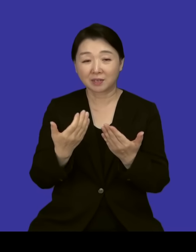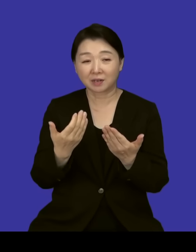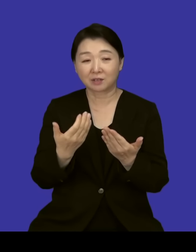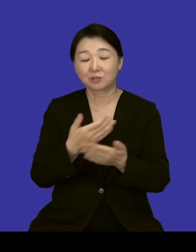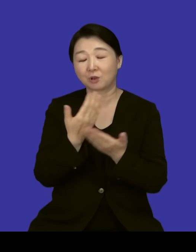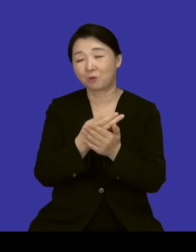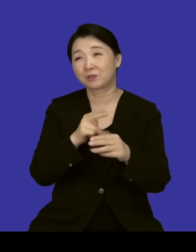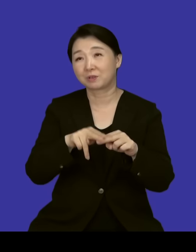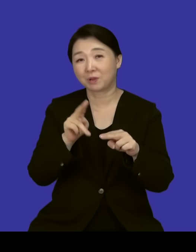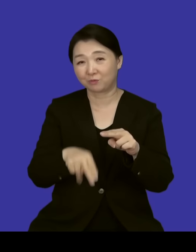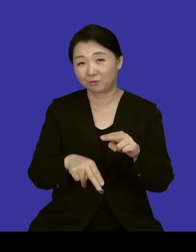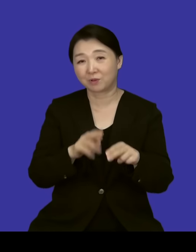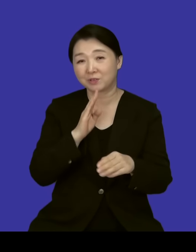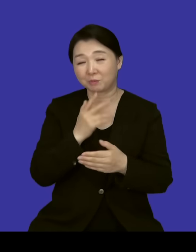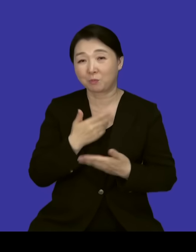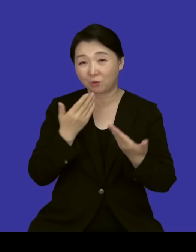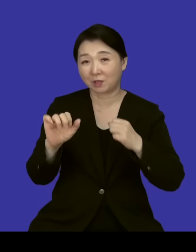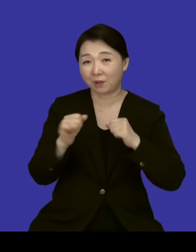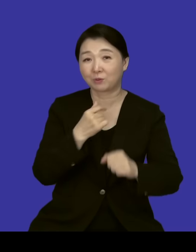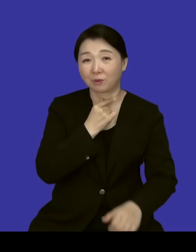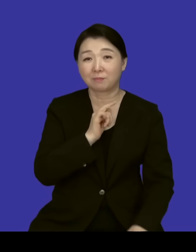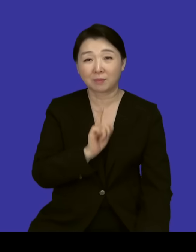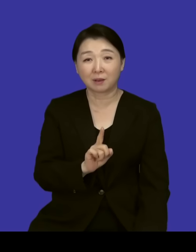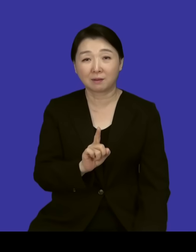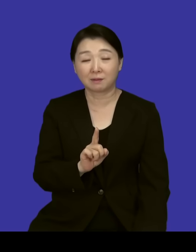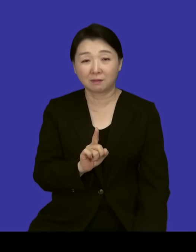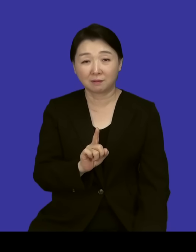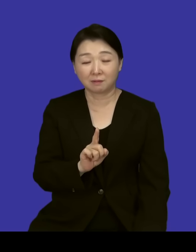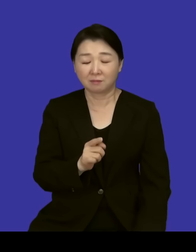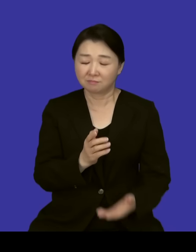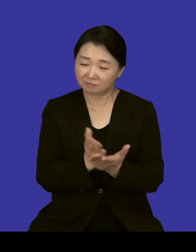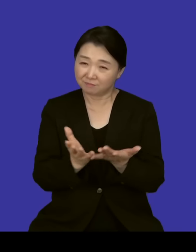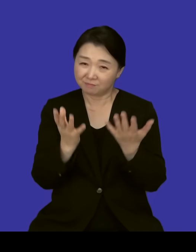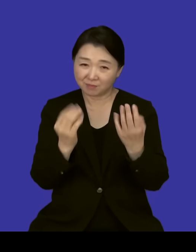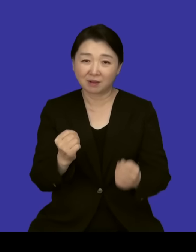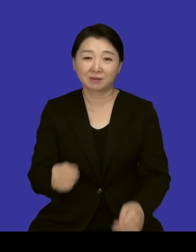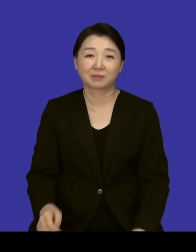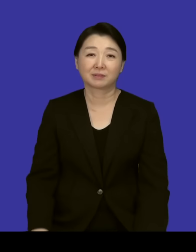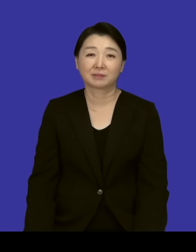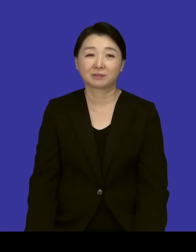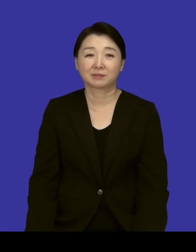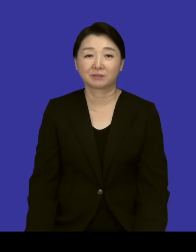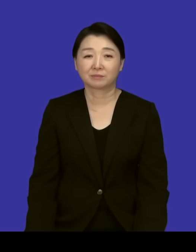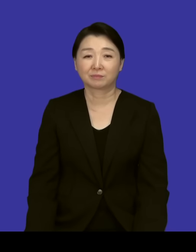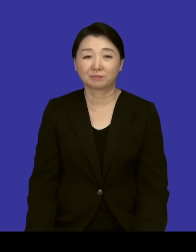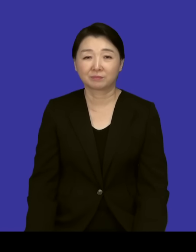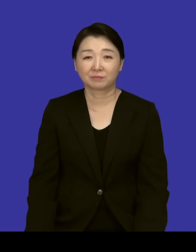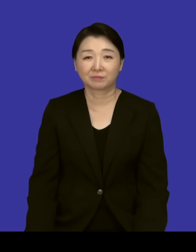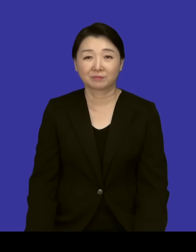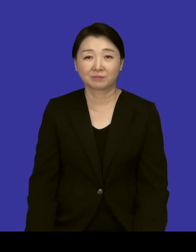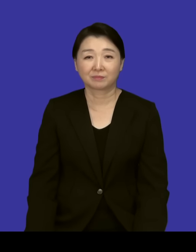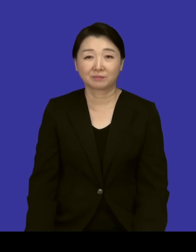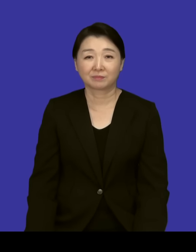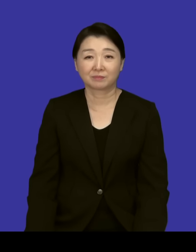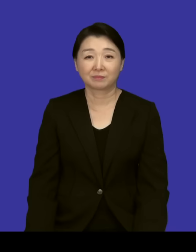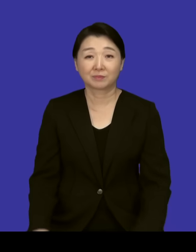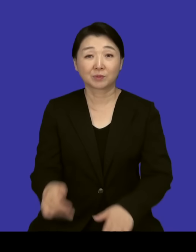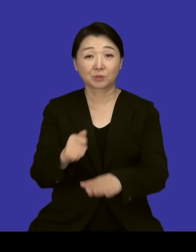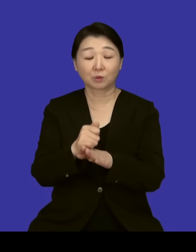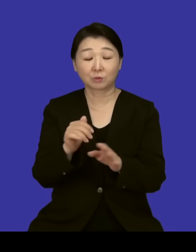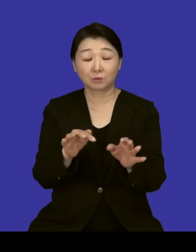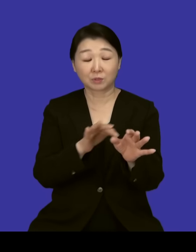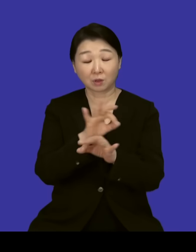다 때려치우고 정말 봉사활동하고 싶어요. 여러 가지 많아요. 많겠죠. 많은데 그게 그러면 경제적